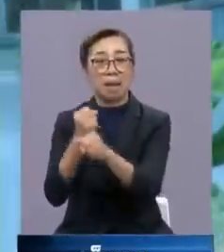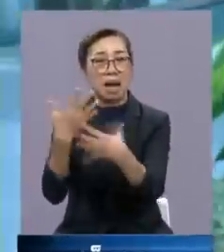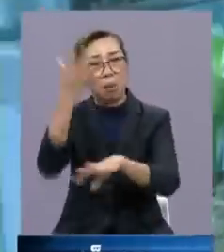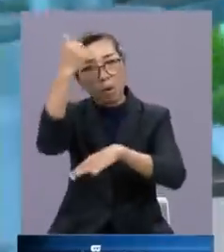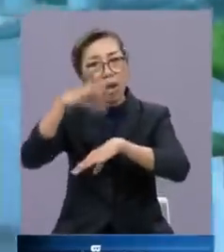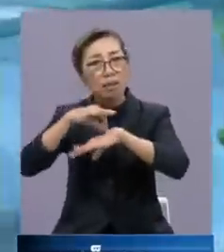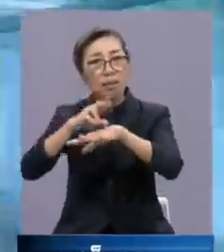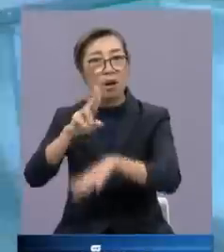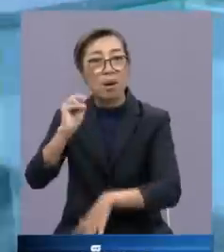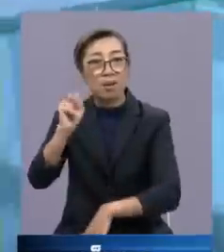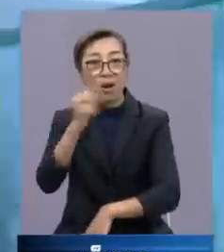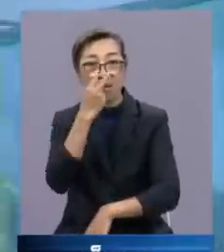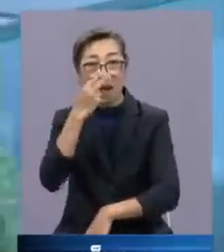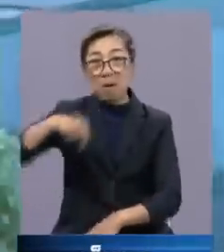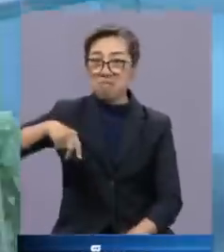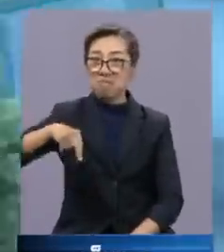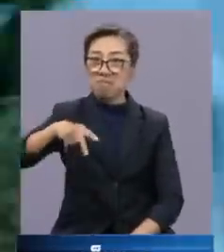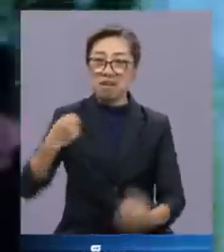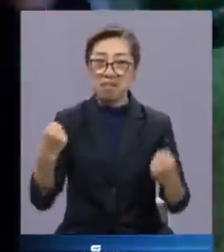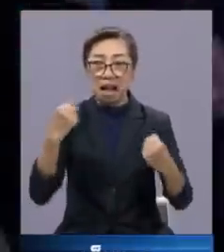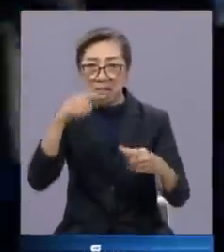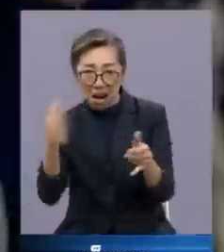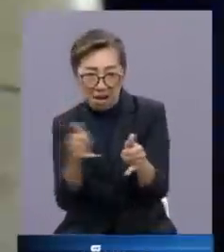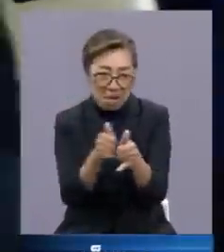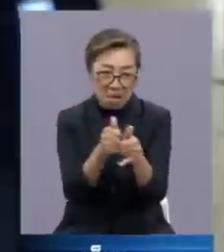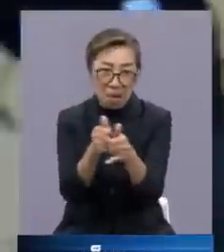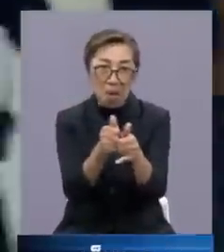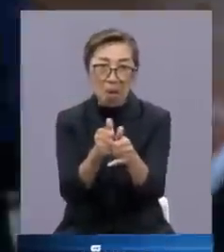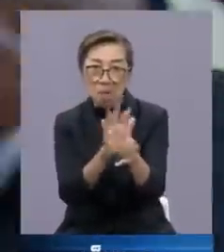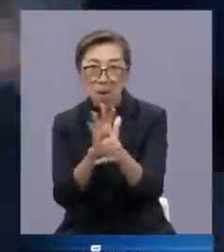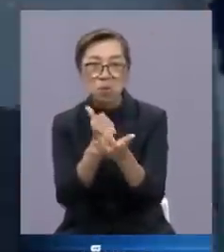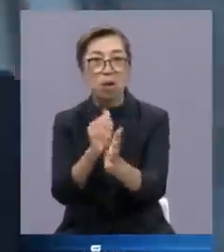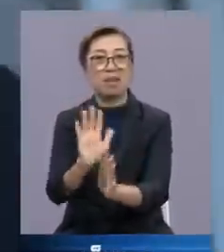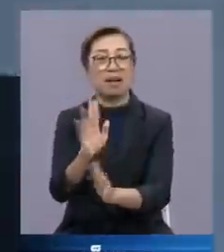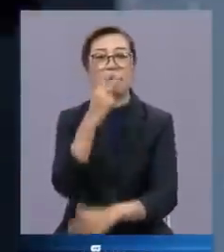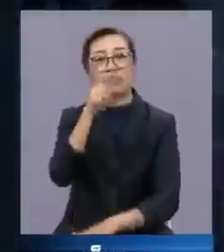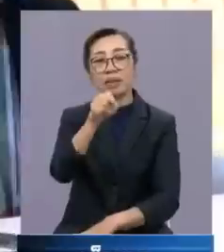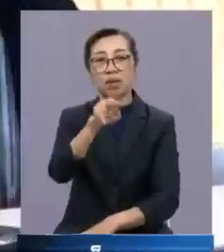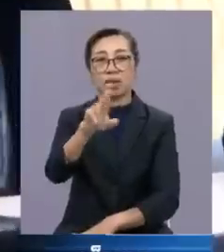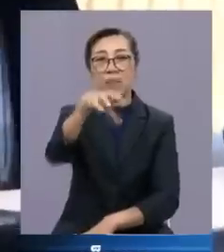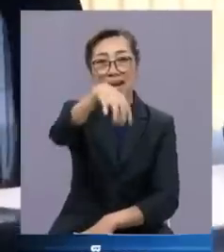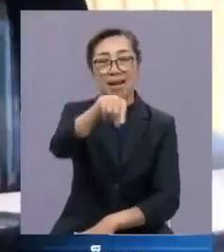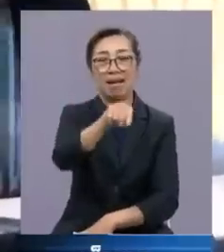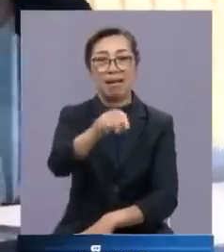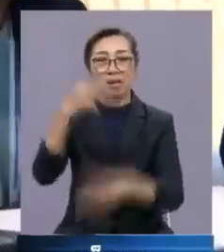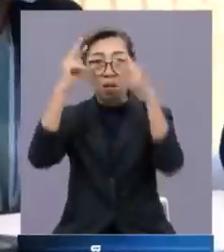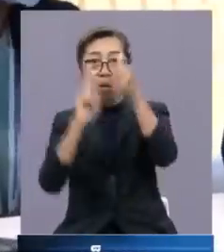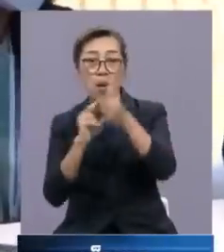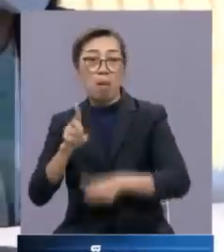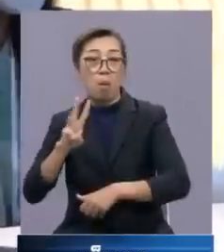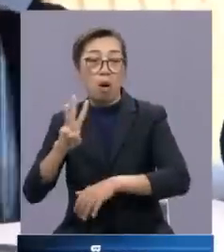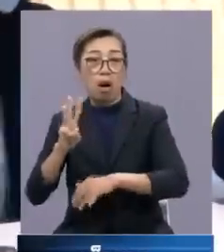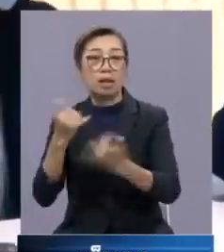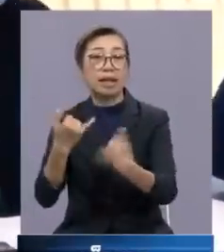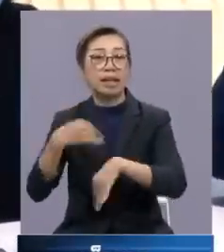ลยเนี่ย ไม่มีใครแบบคอยพยุงเลยครับนี่คือบรรยากาศที่รัฐสภาครับที่พลเอกประวิตรวงษ์สุวรรณนะครับรองนายกรัฐมนตรีแล้วตอนนี้อ